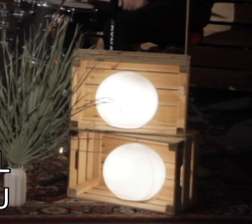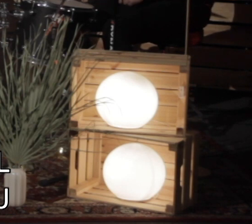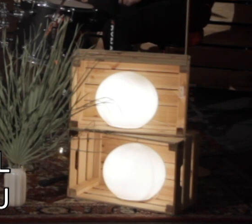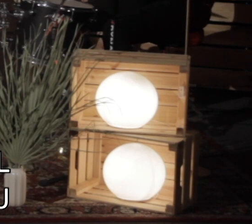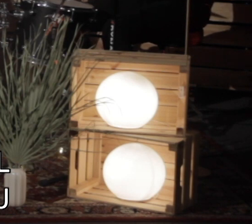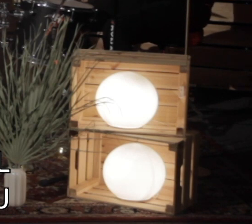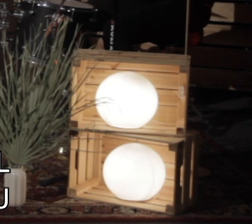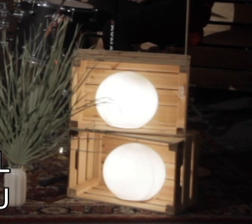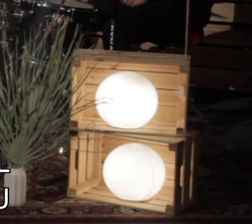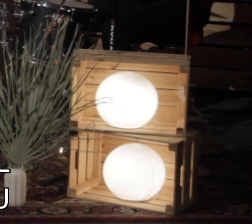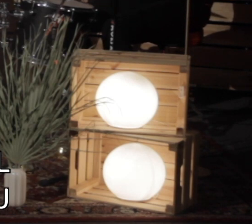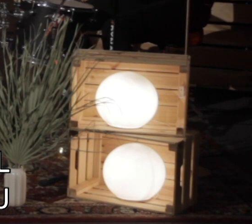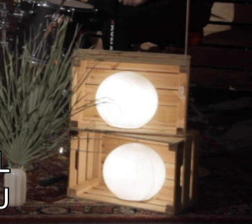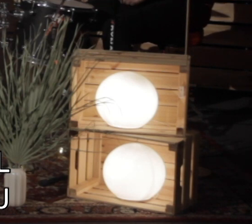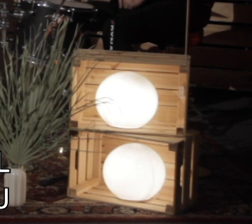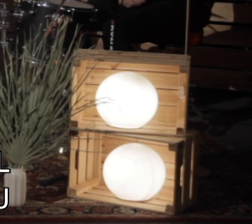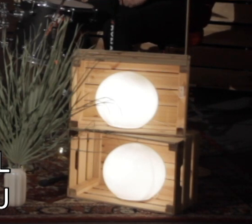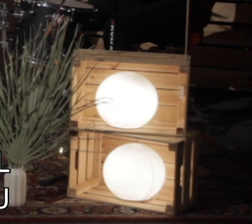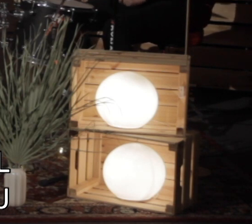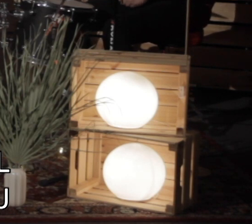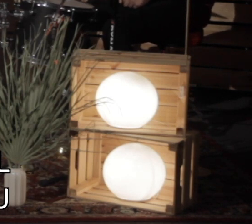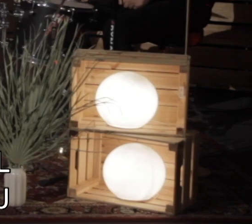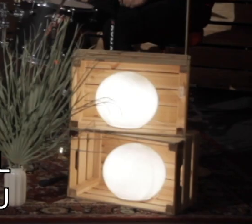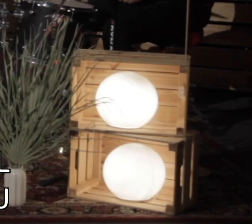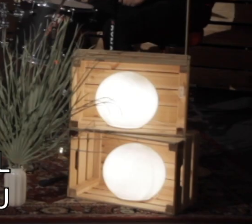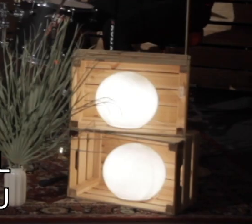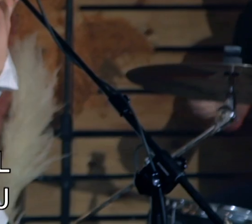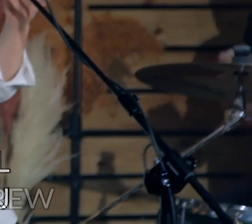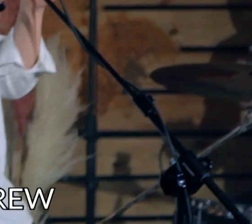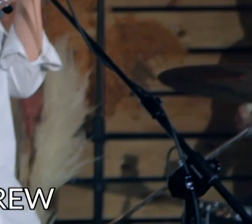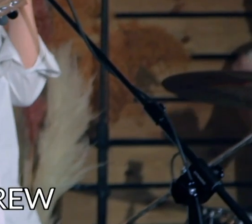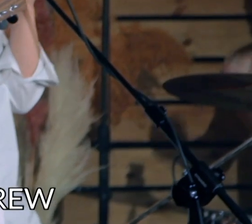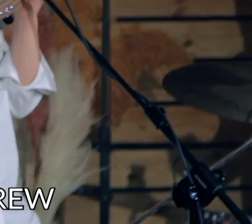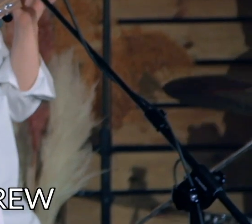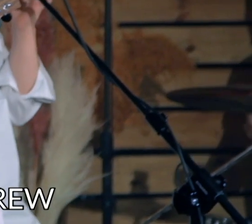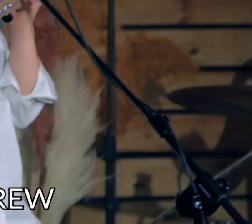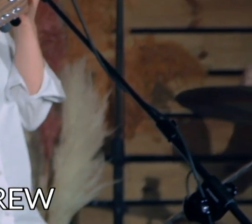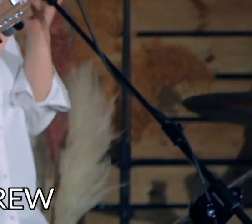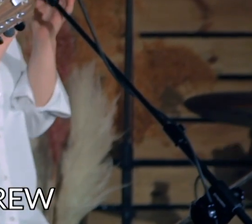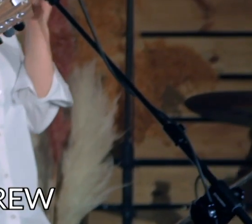Stracę z oczu cel, zapomnę o miłości Twej.